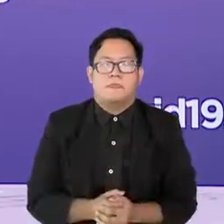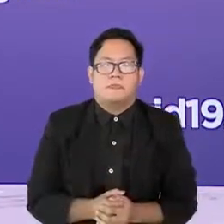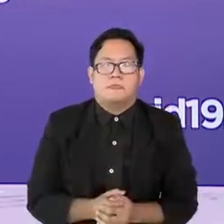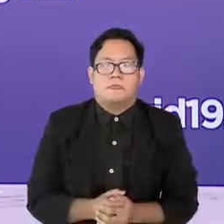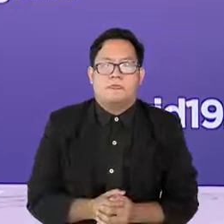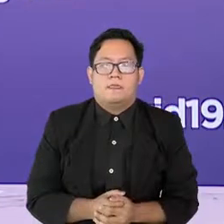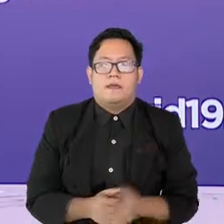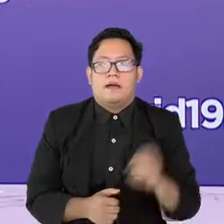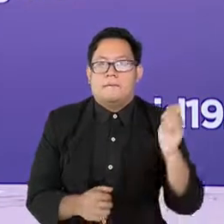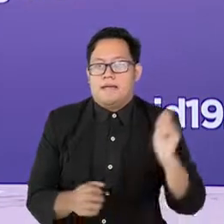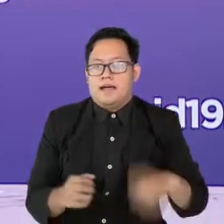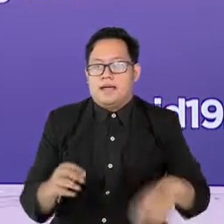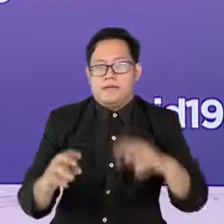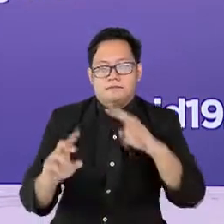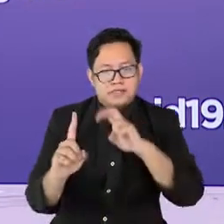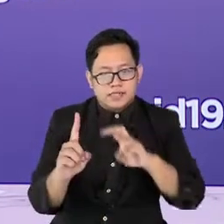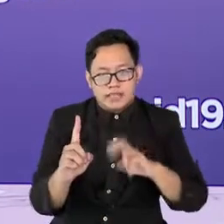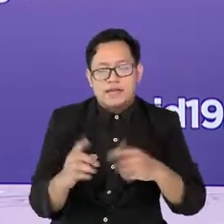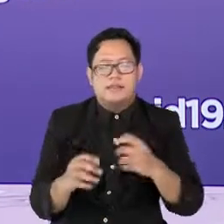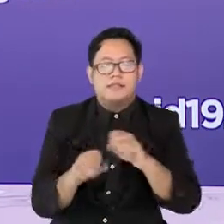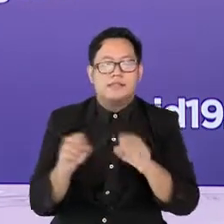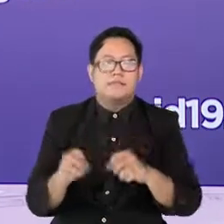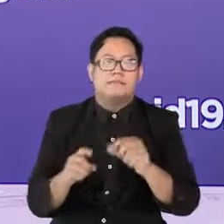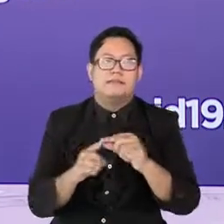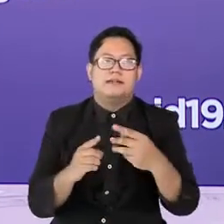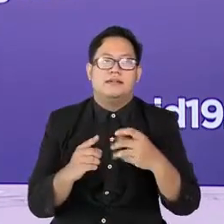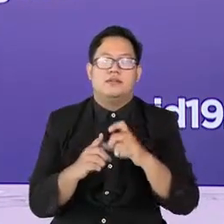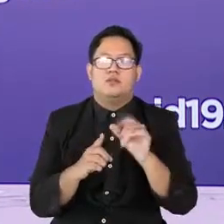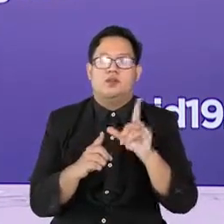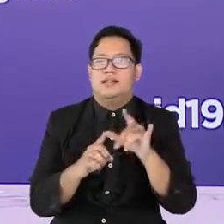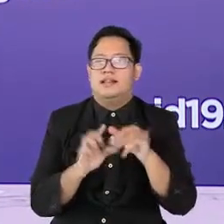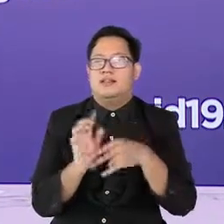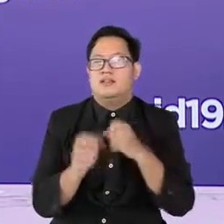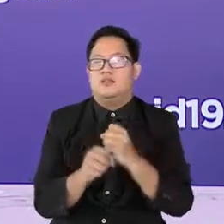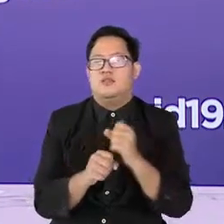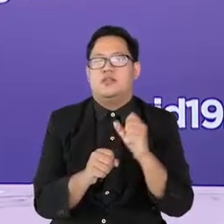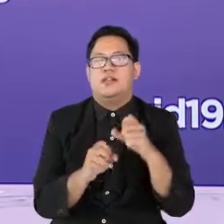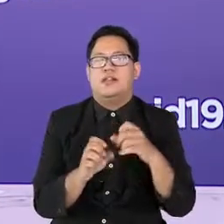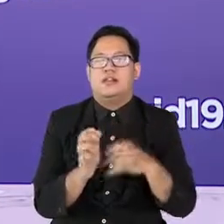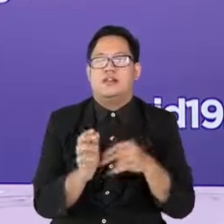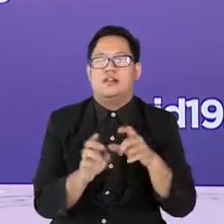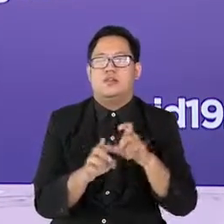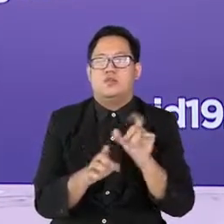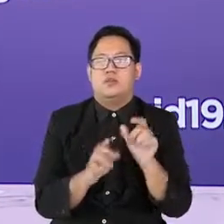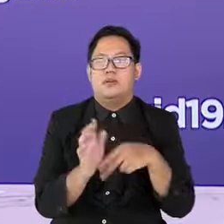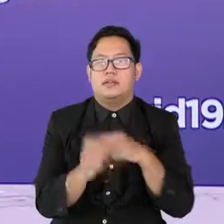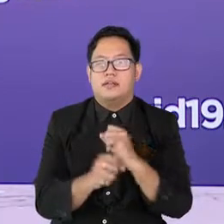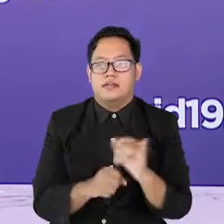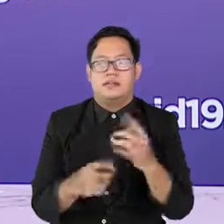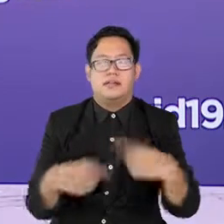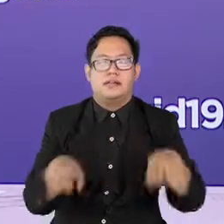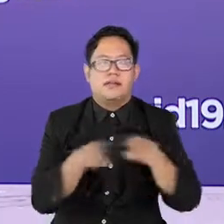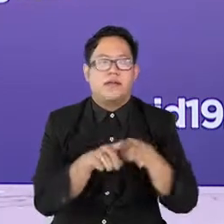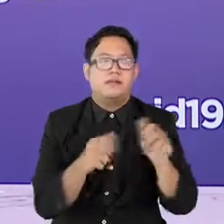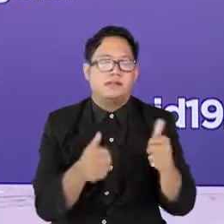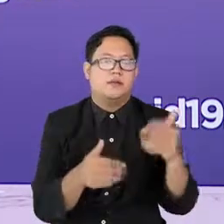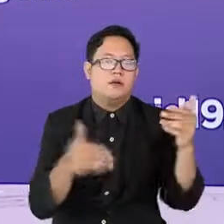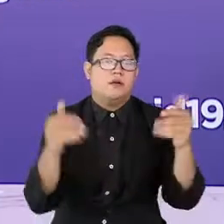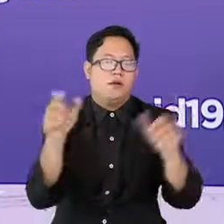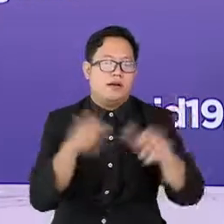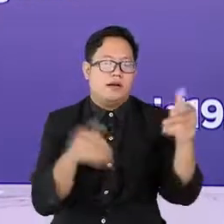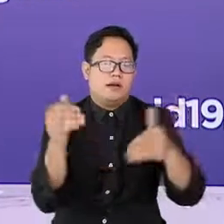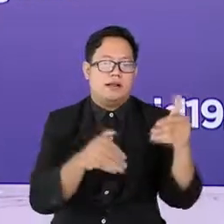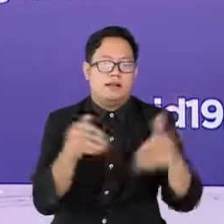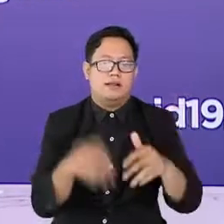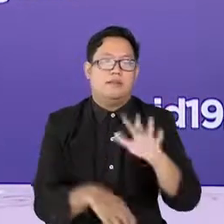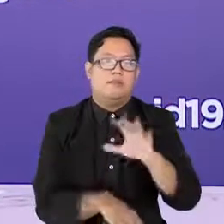sistem peduli lindungi dan kegiatan resepsi pernikahan dengan kapasitas maksimal 50% atau 50 orang